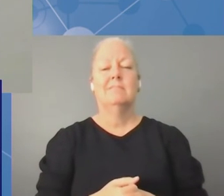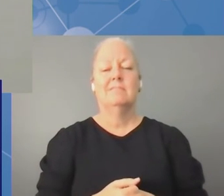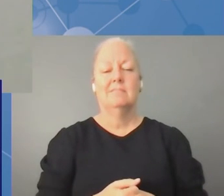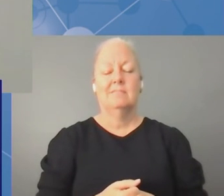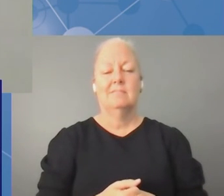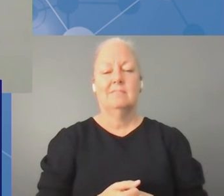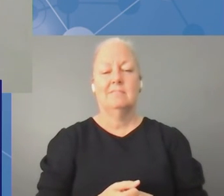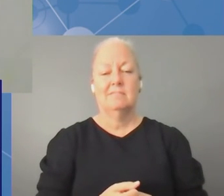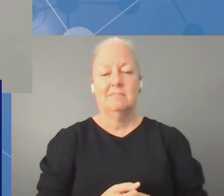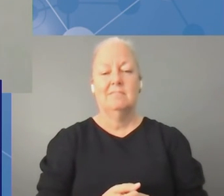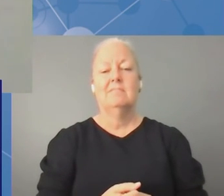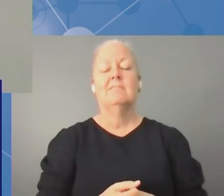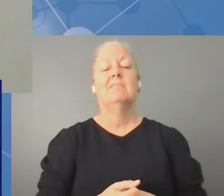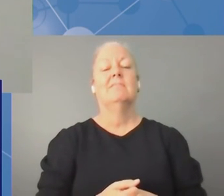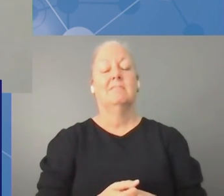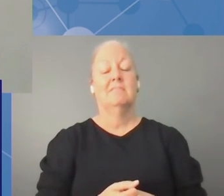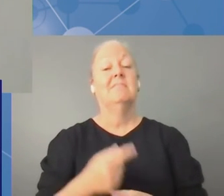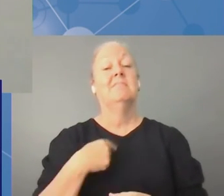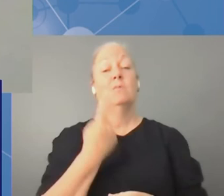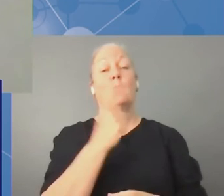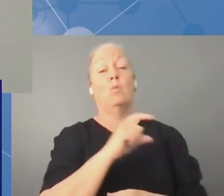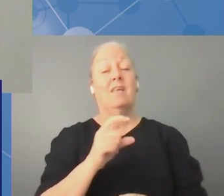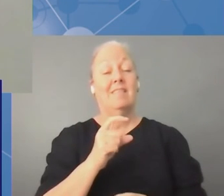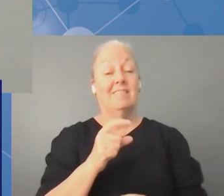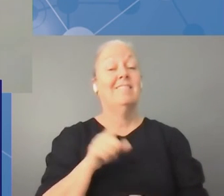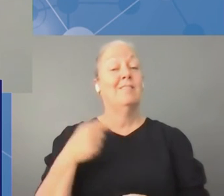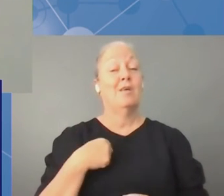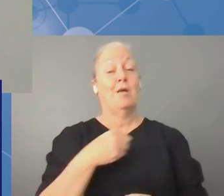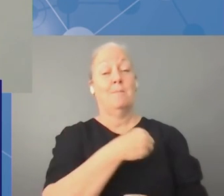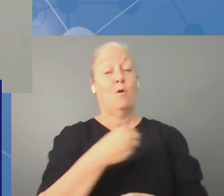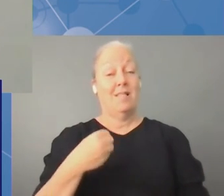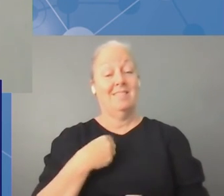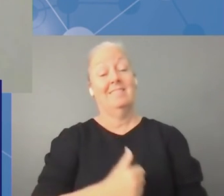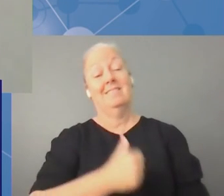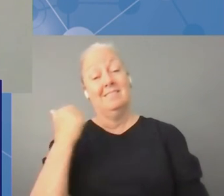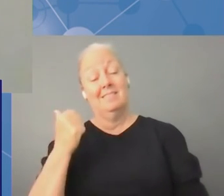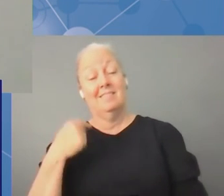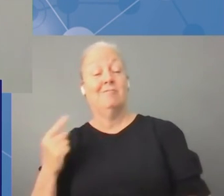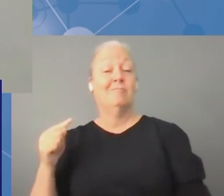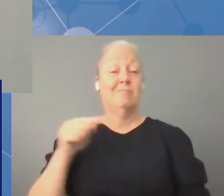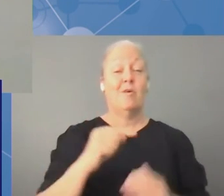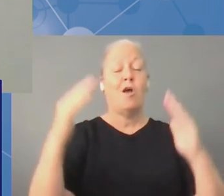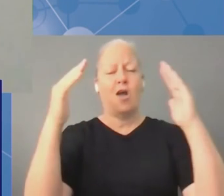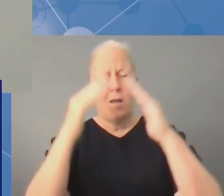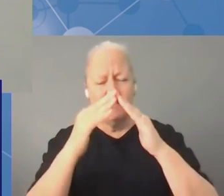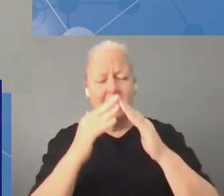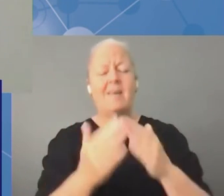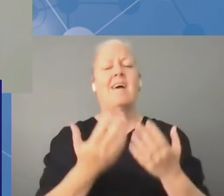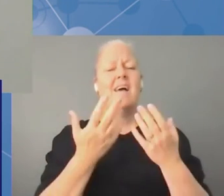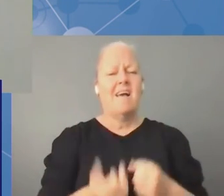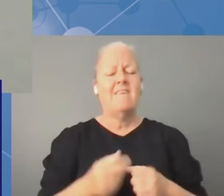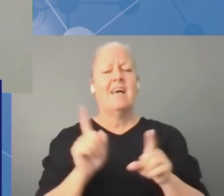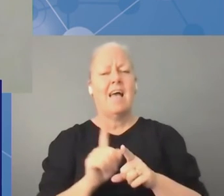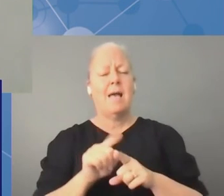ввиду пандемии. Спасибо большое за то, что мы можем участвовать в этом мероприятии. Я не смог прибыть в